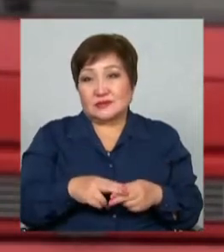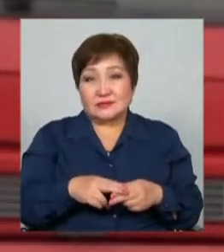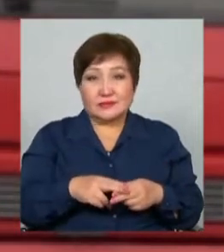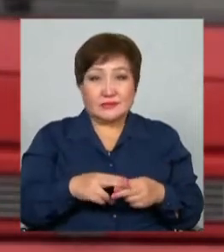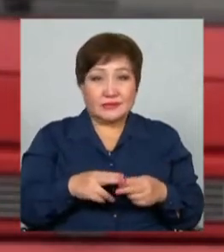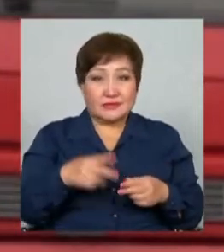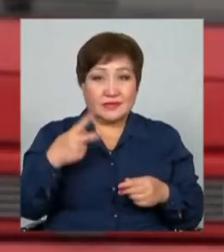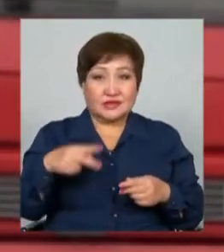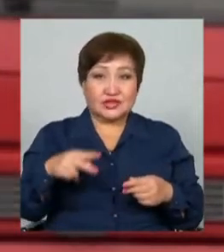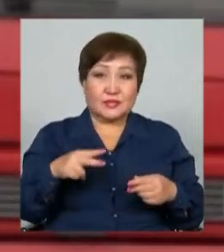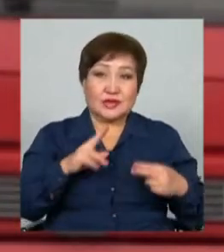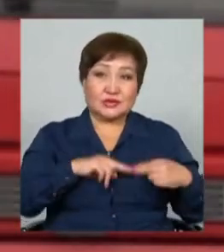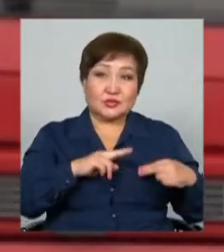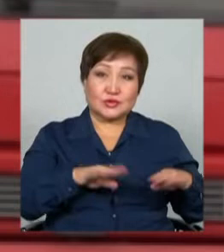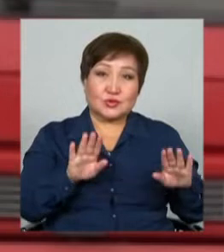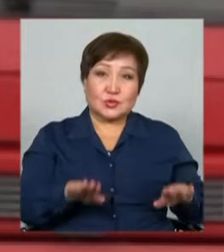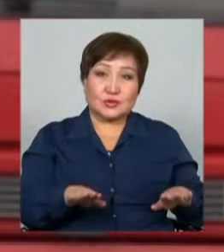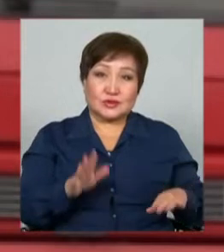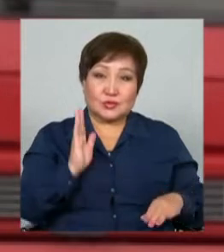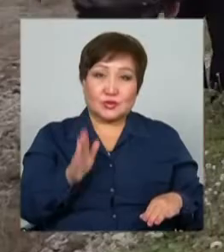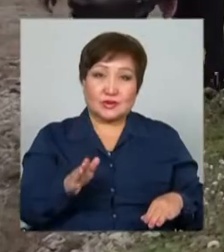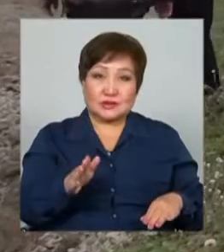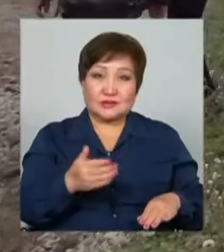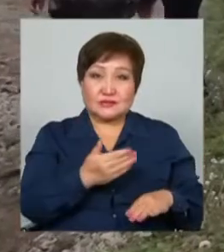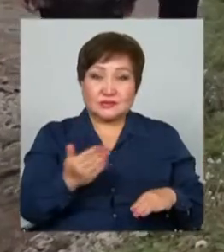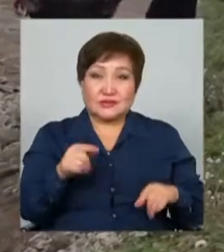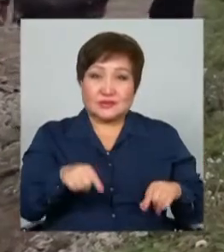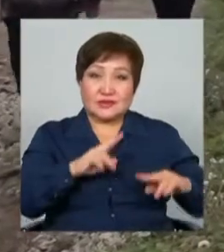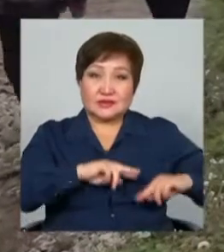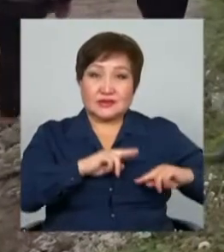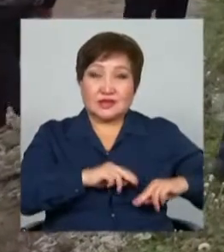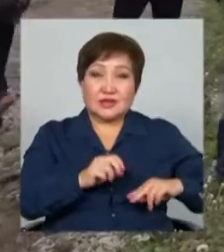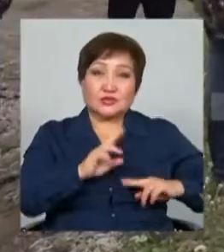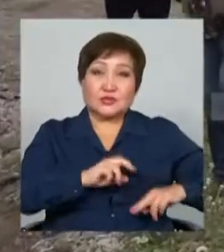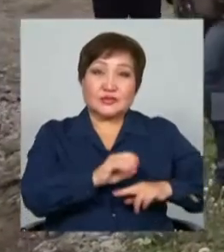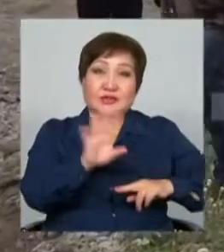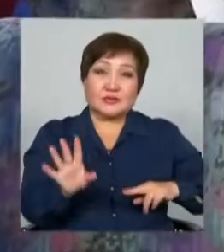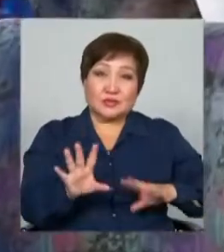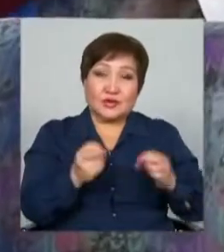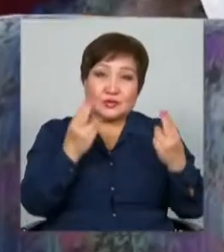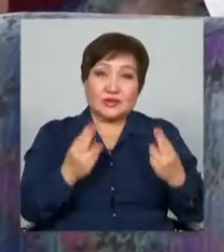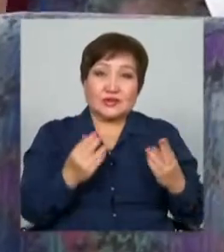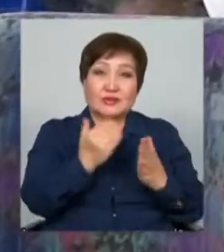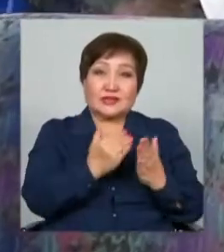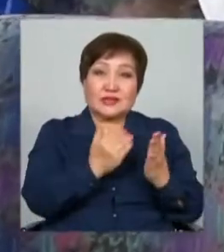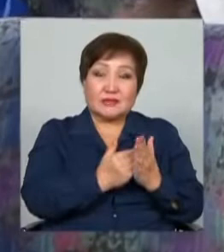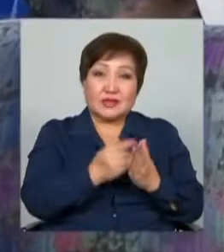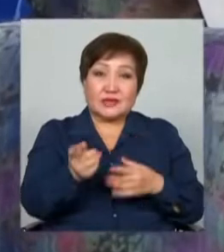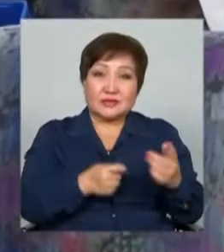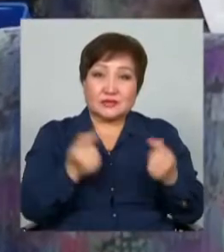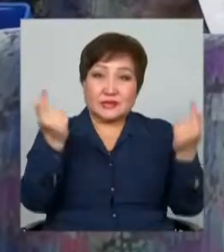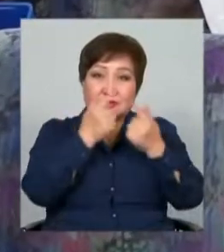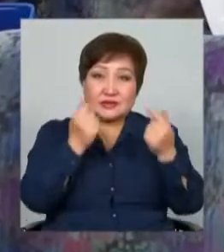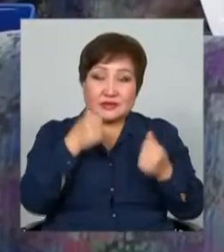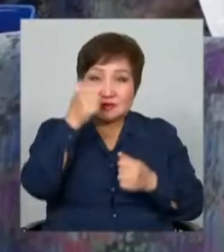20 жұмыс орын болады, істейді олар. Жұмыспен қамту және әлеуметтік бағдарламалар басқармасының мәліметінше жыл басынан